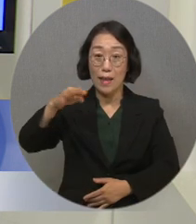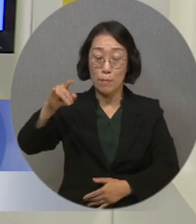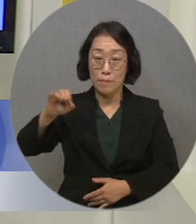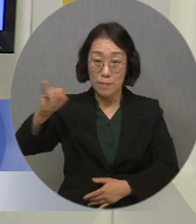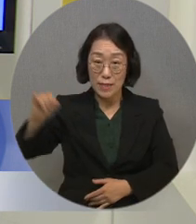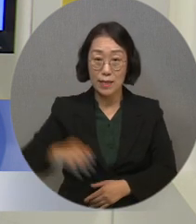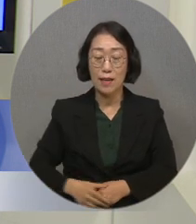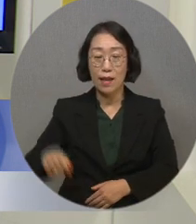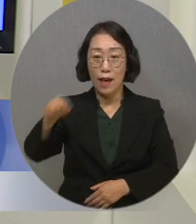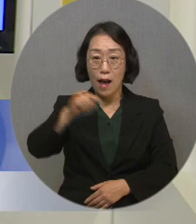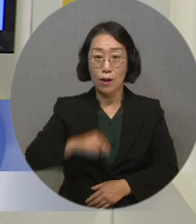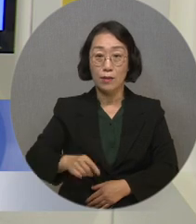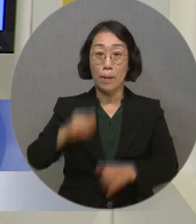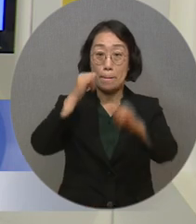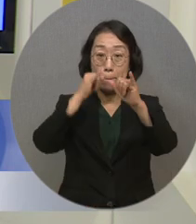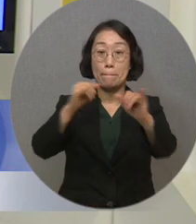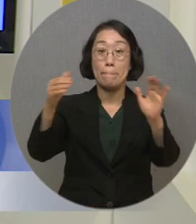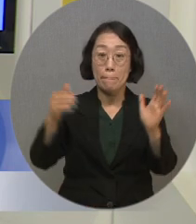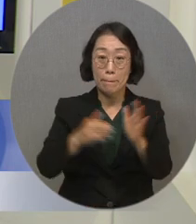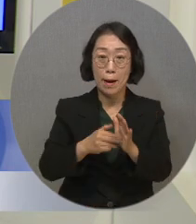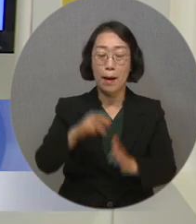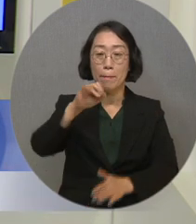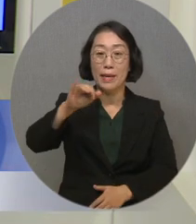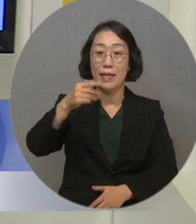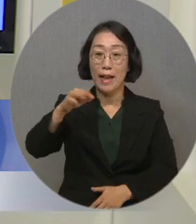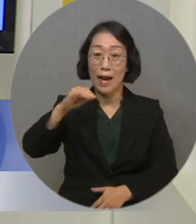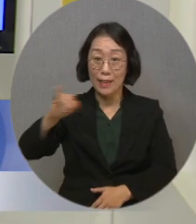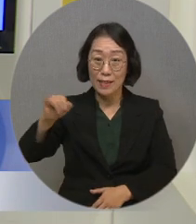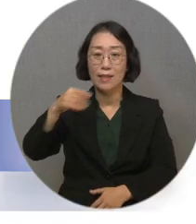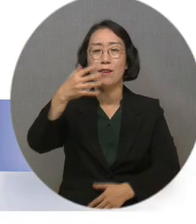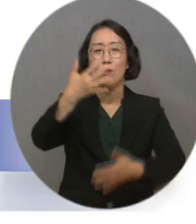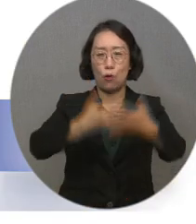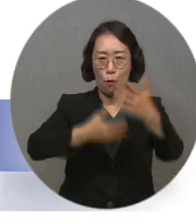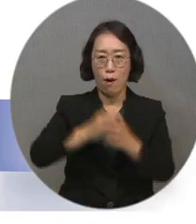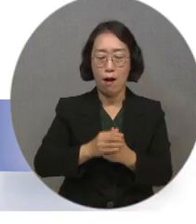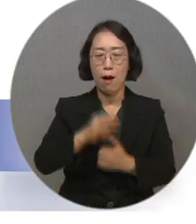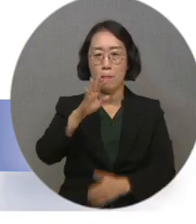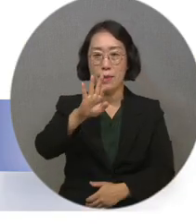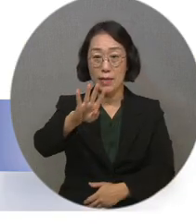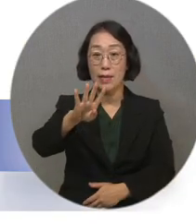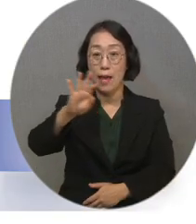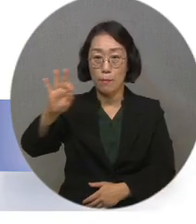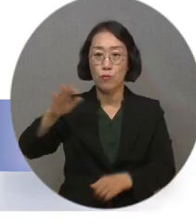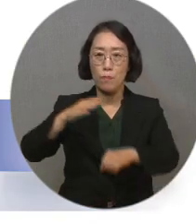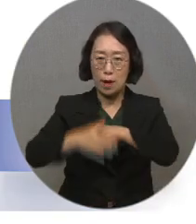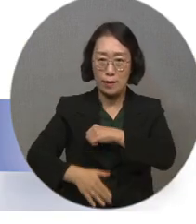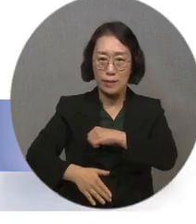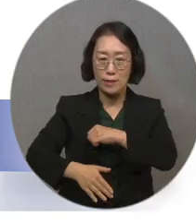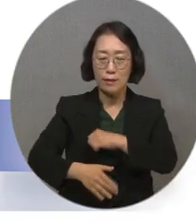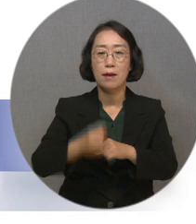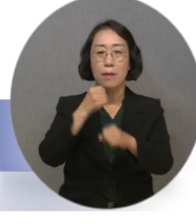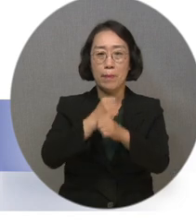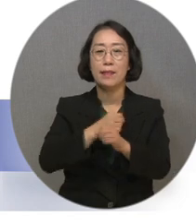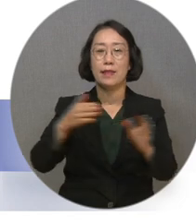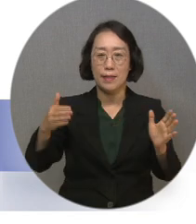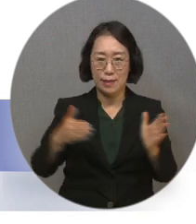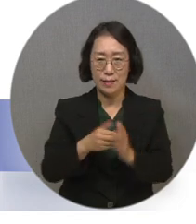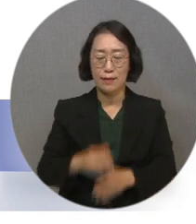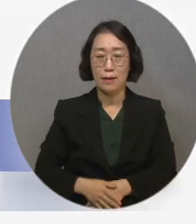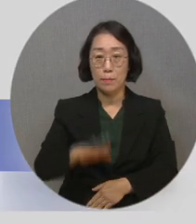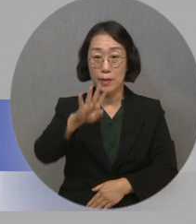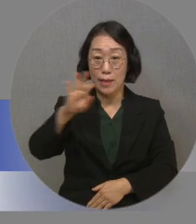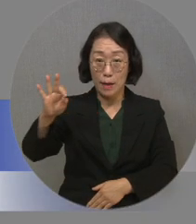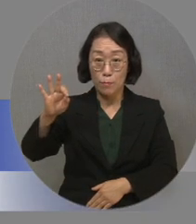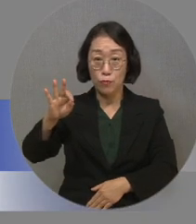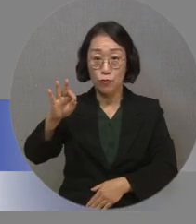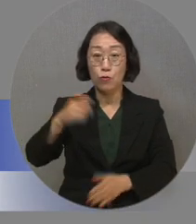수상한 영화 미나리가 배리어프리 버전으로 제작됐습니다. 특히 영화 미나리에는 배리어프리 버전 제작을 위한